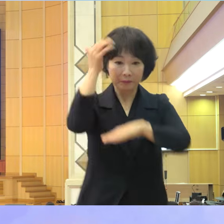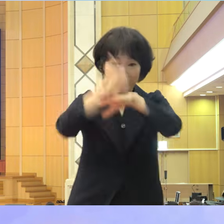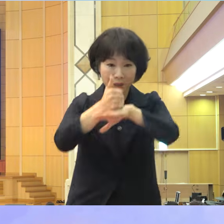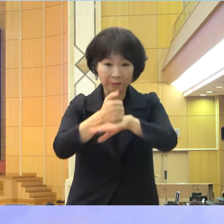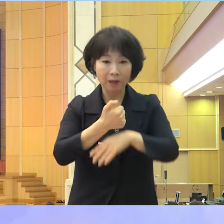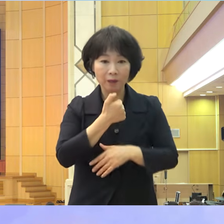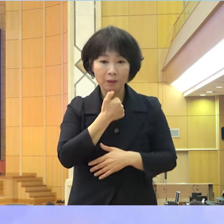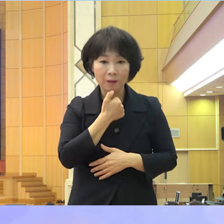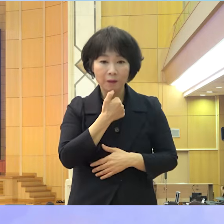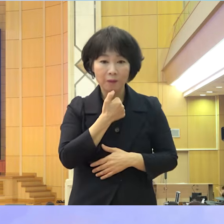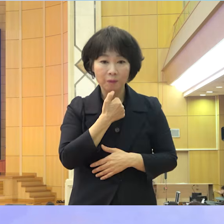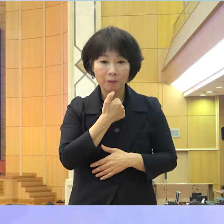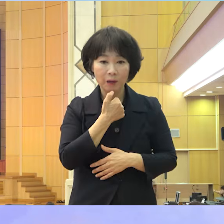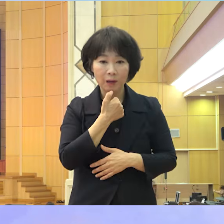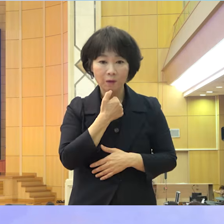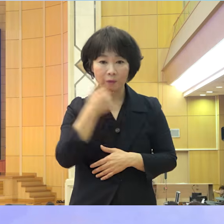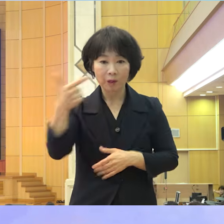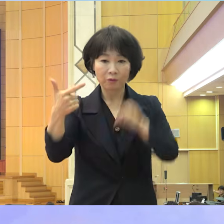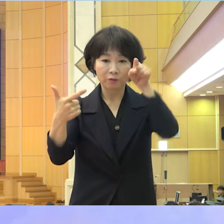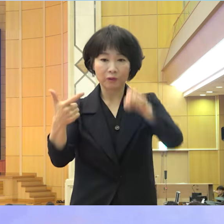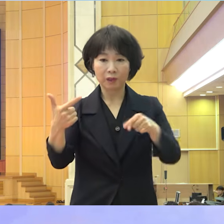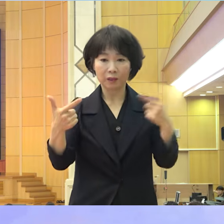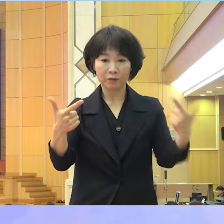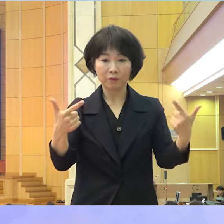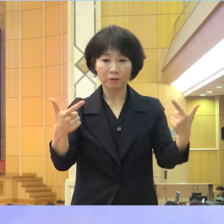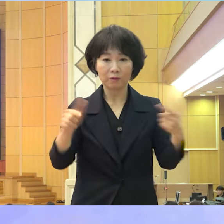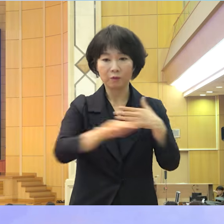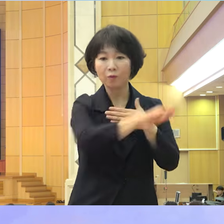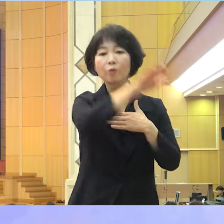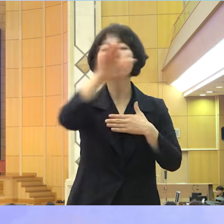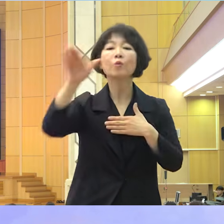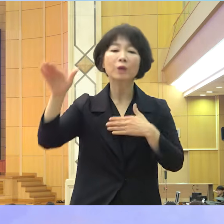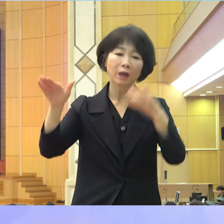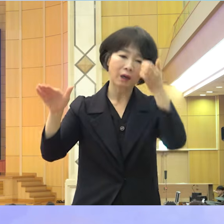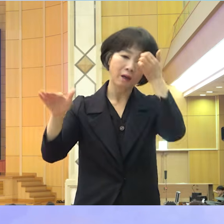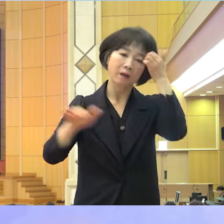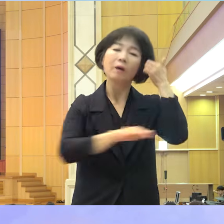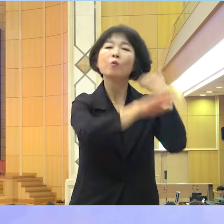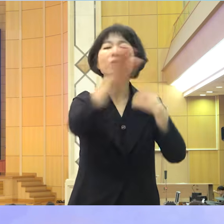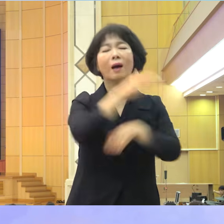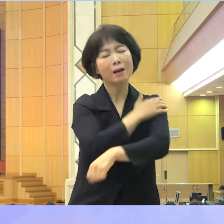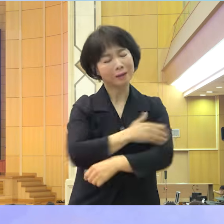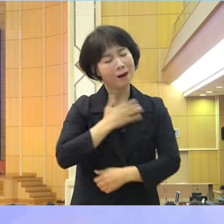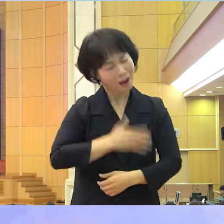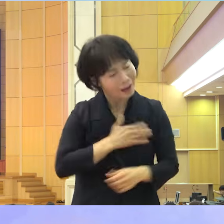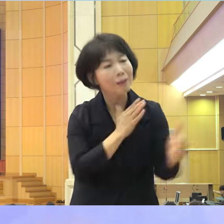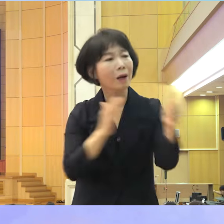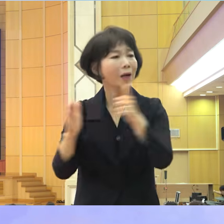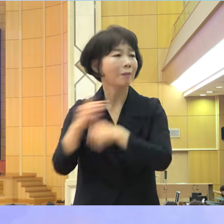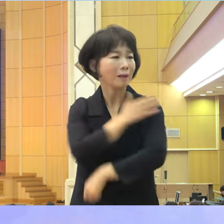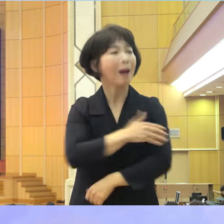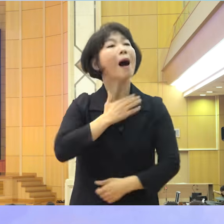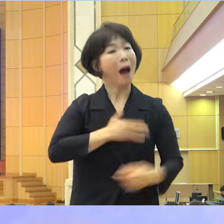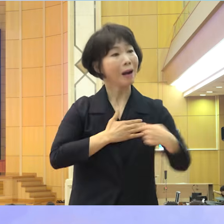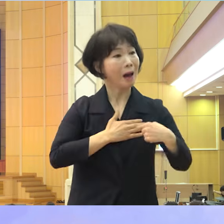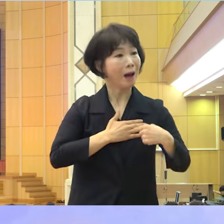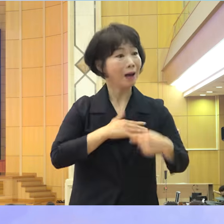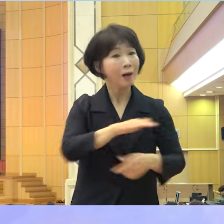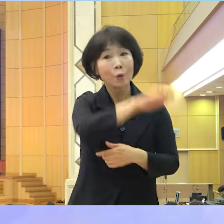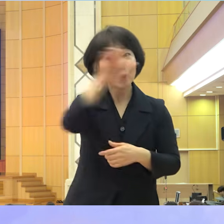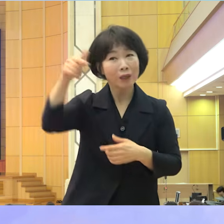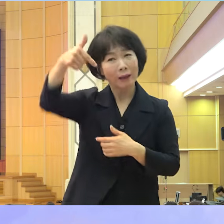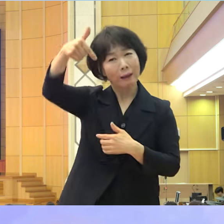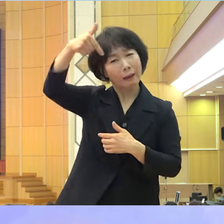6장 6절 7절 그냥 읽기만 하겠습니다. 우리가 알거니와 봐. 우리가 알아야지. 우리가 알거니와 우리